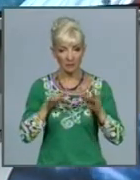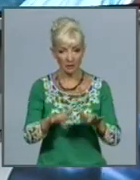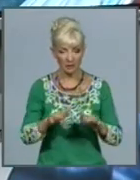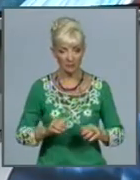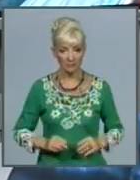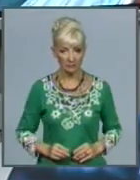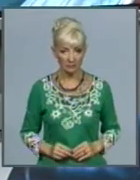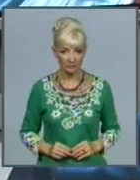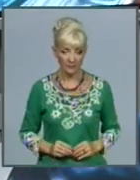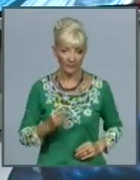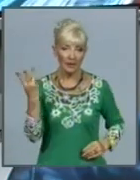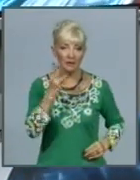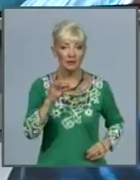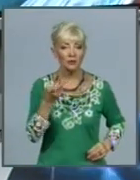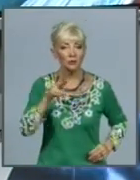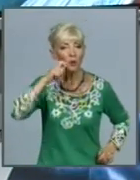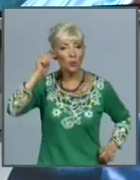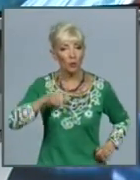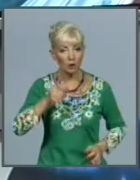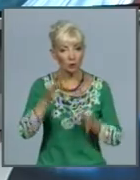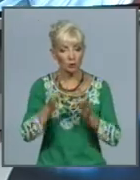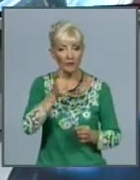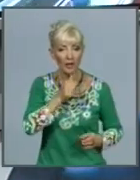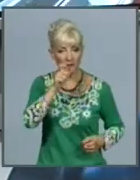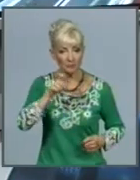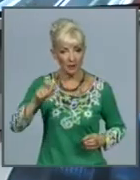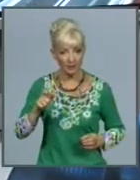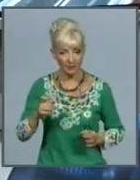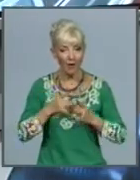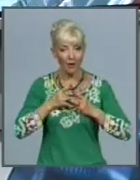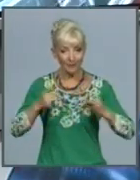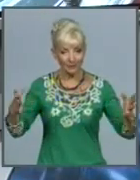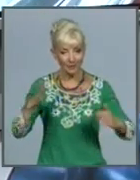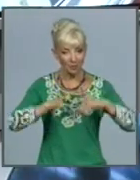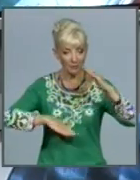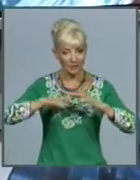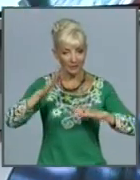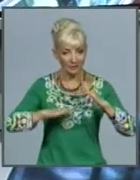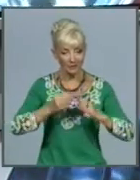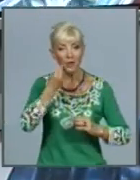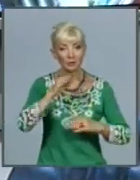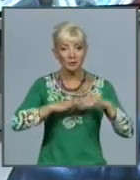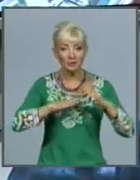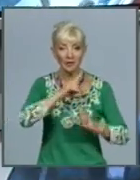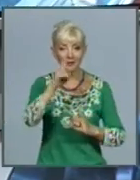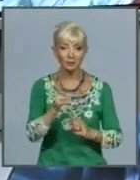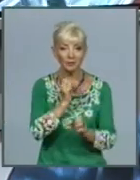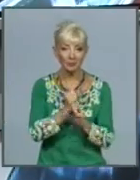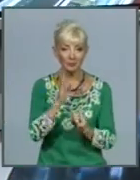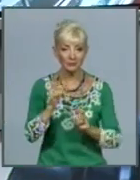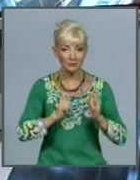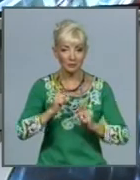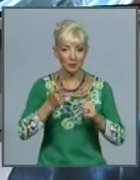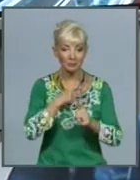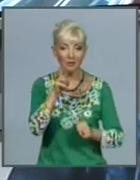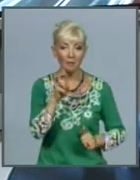3 липня українські судові експерти відзначають своє професійне свято. Кращим фахівцям, які працюють в інституті імені Бокаріуса,